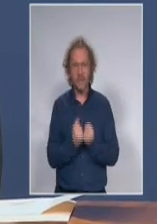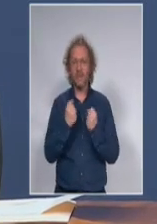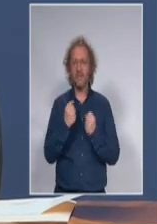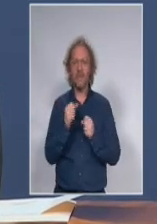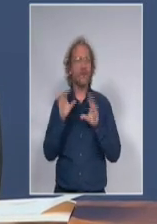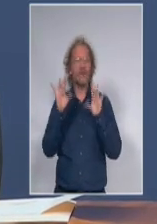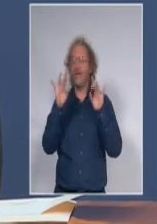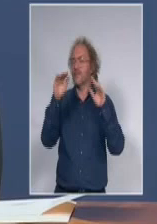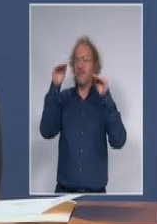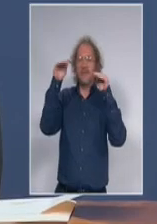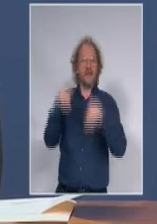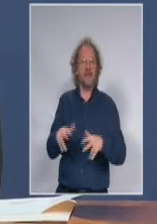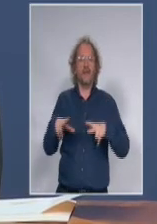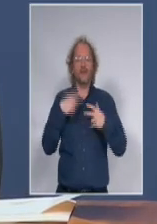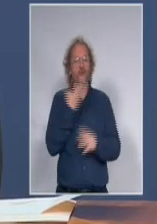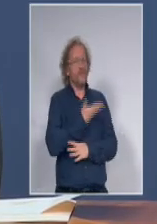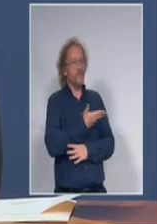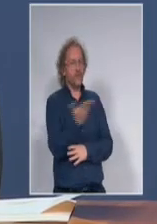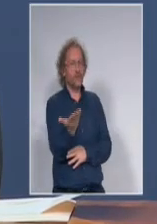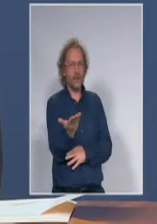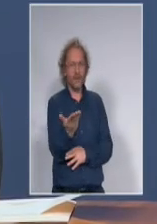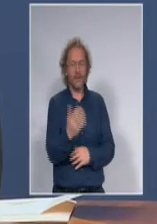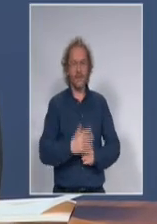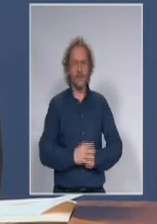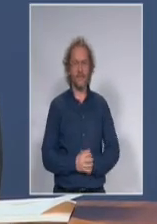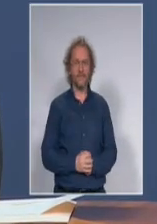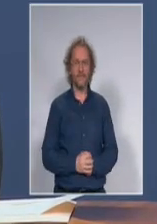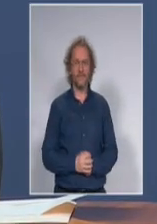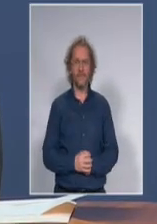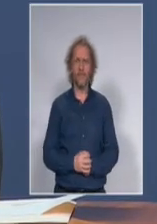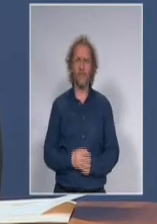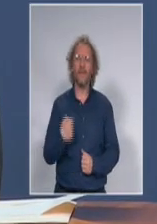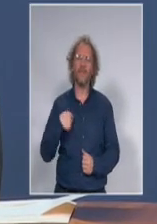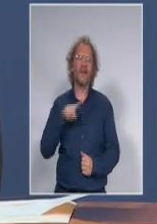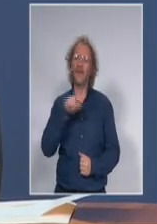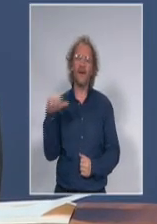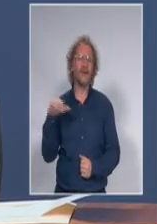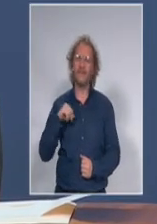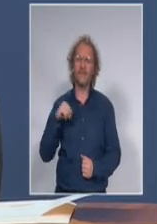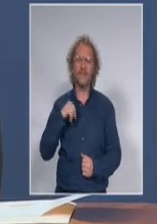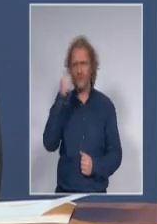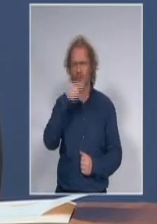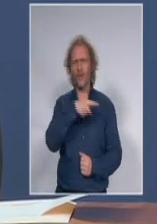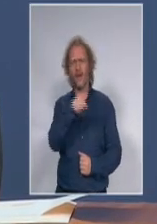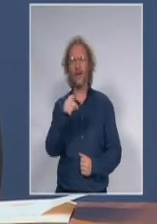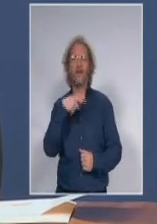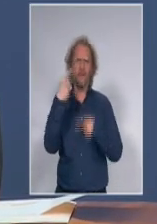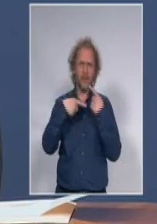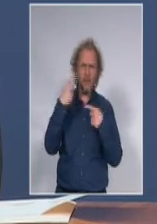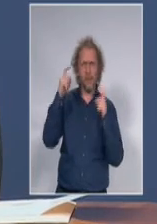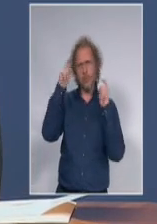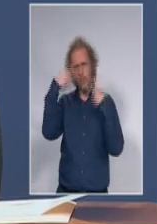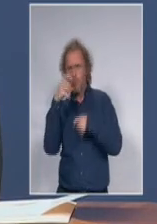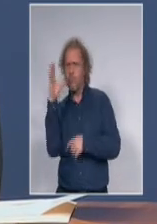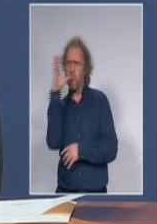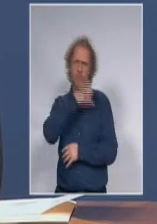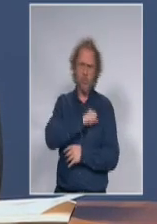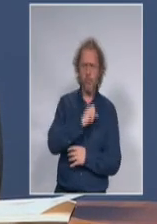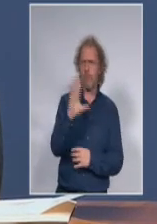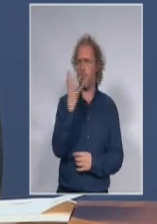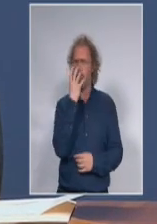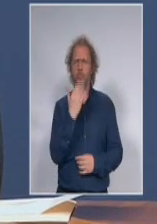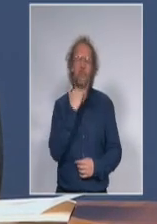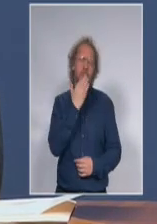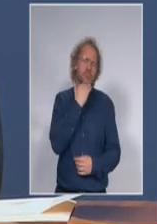spasili. I ne zanima me šta će ko da kaže, koliko će ko da se mršti, koliko će